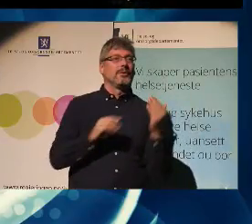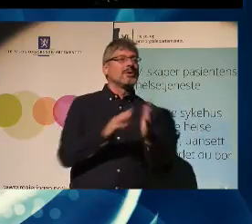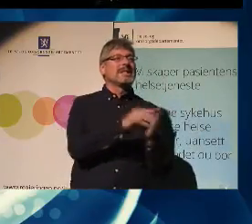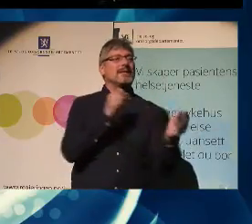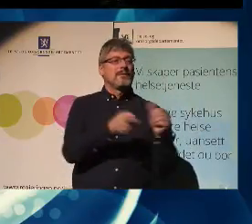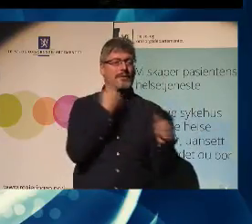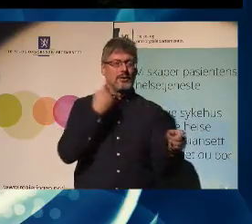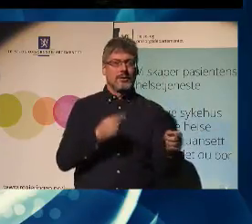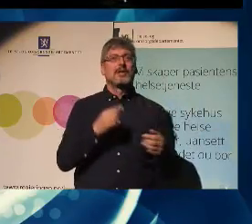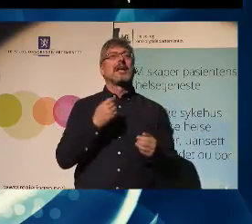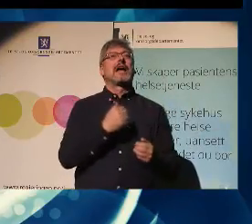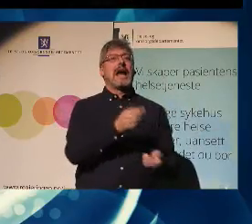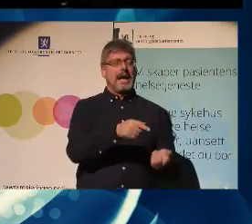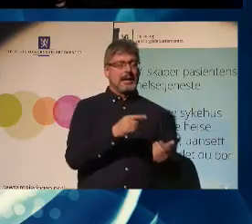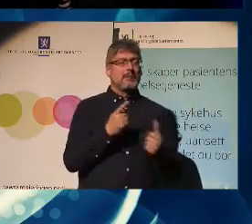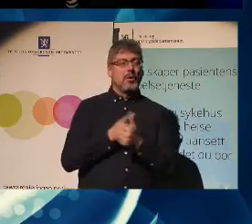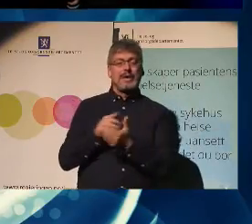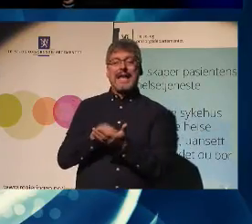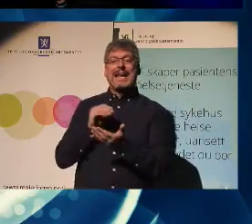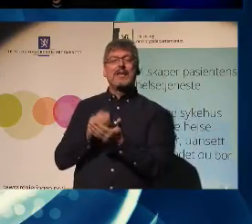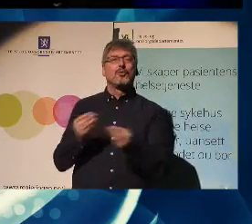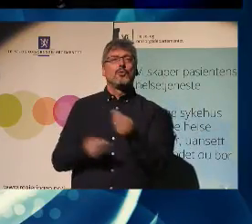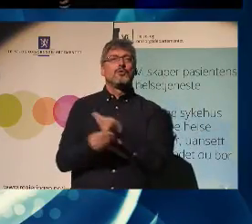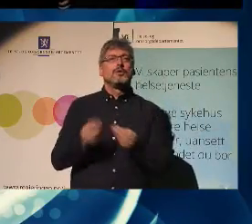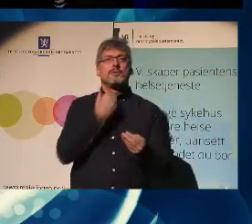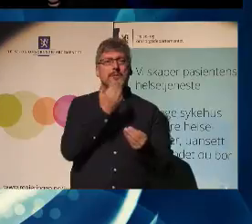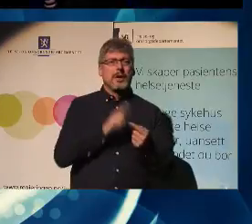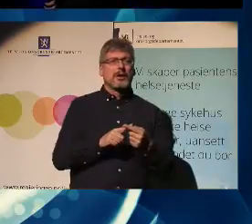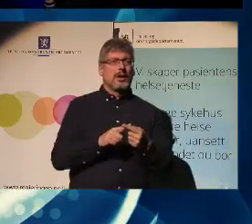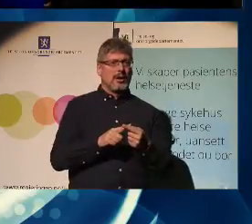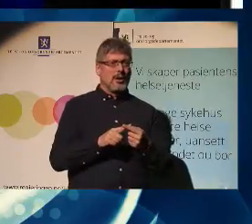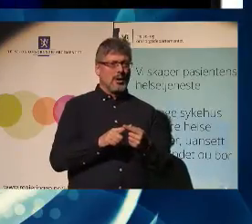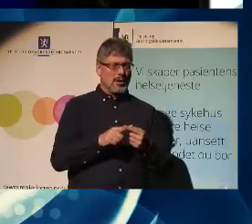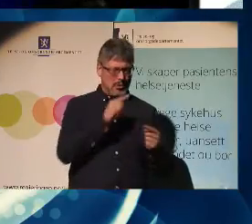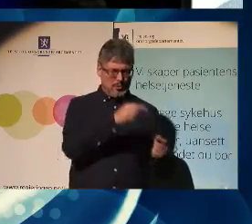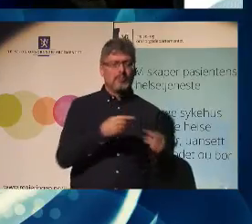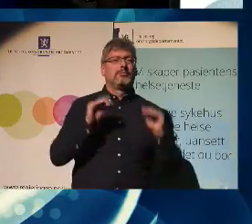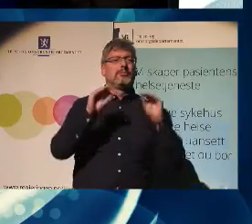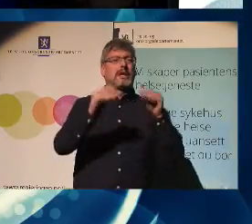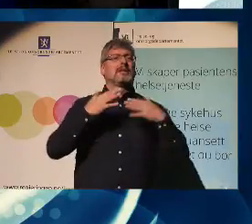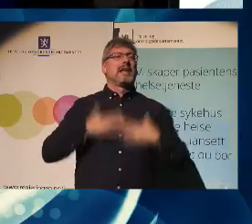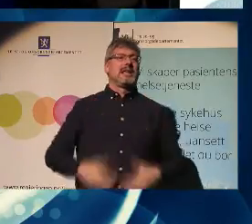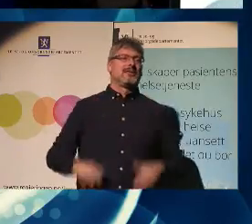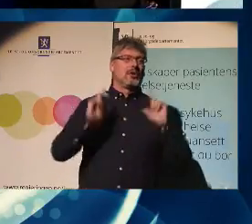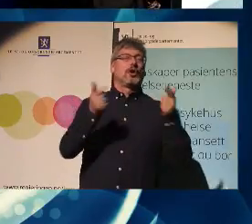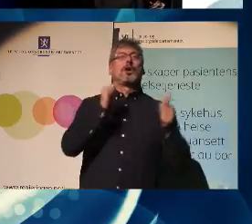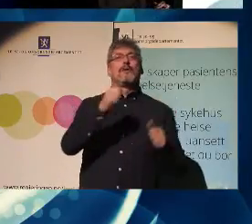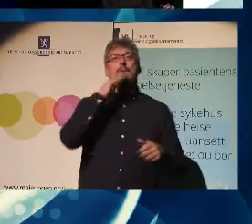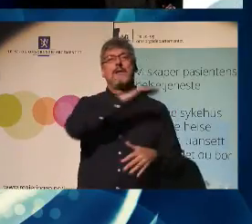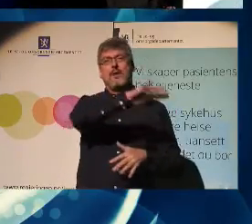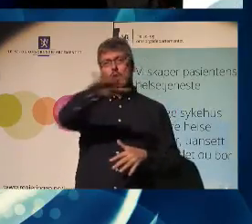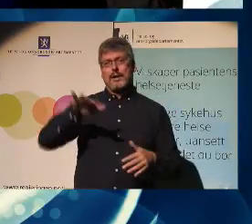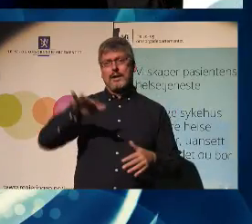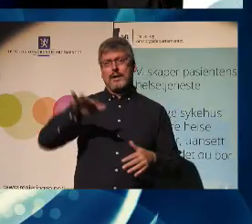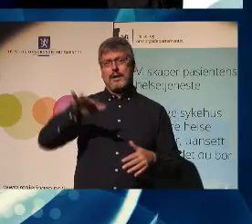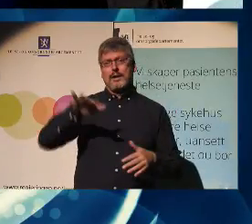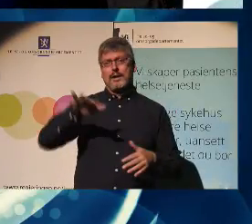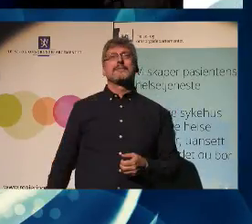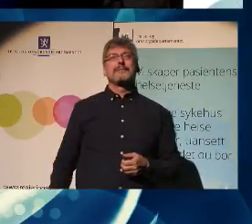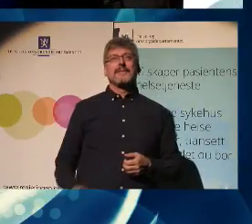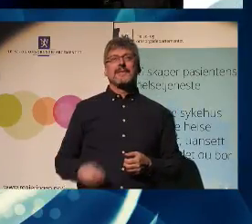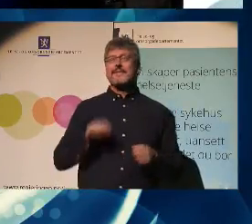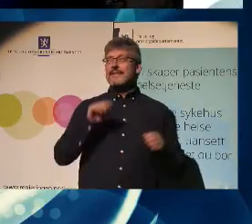være ressursbesparende og fremmende for helse og lykke for befolkningen. Det jo